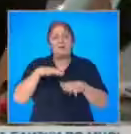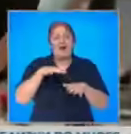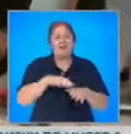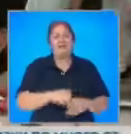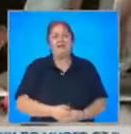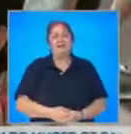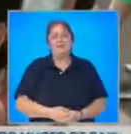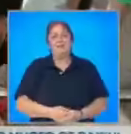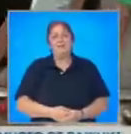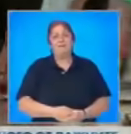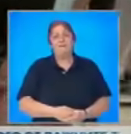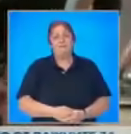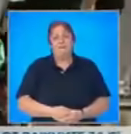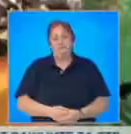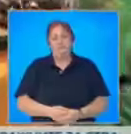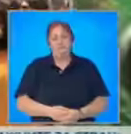парад.